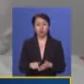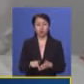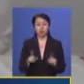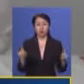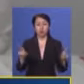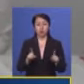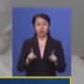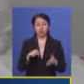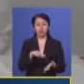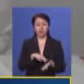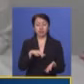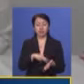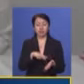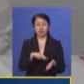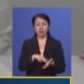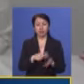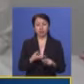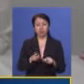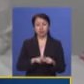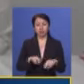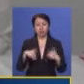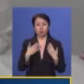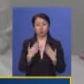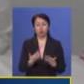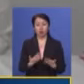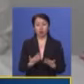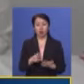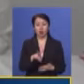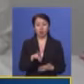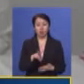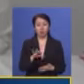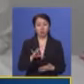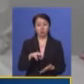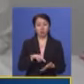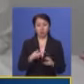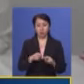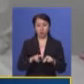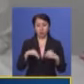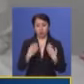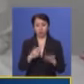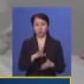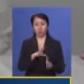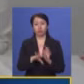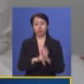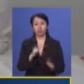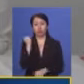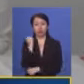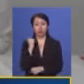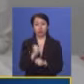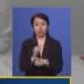что цены, которые предлагали СМОН, и цены, которые нам предложили поставщики, которых выбрала рабочая